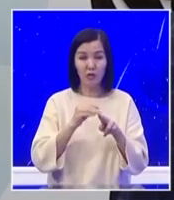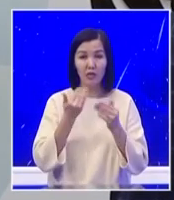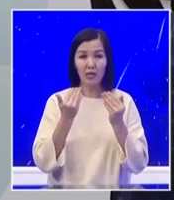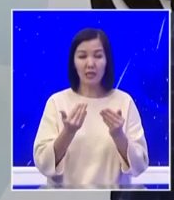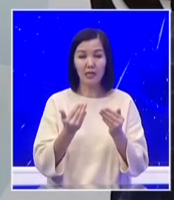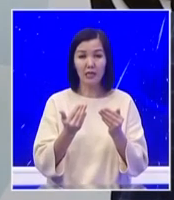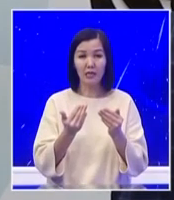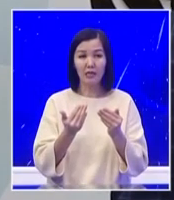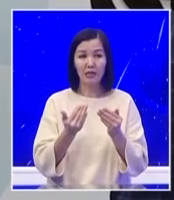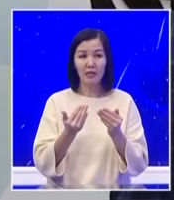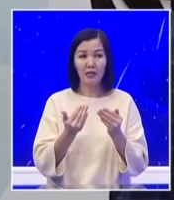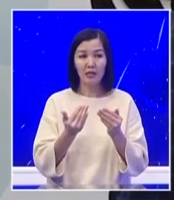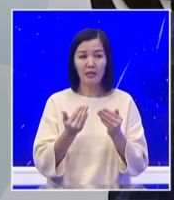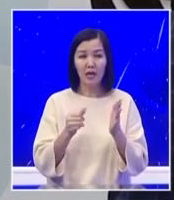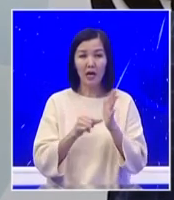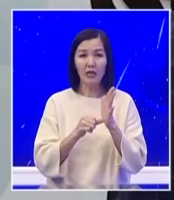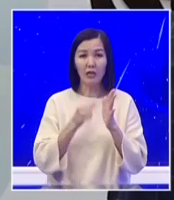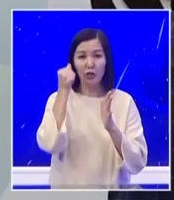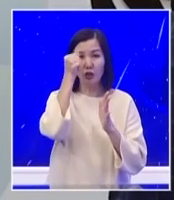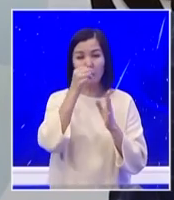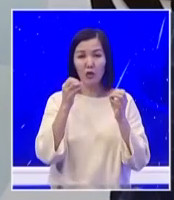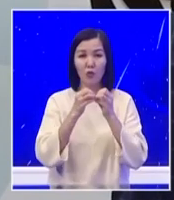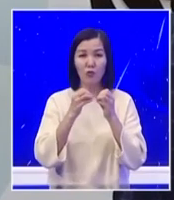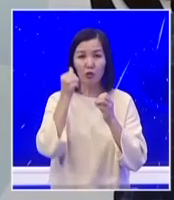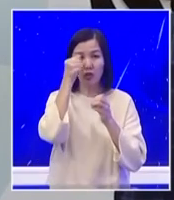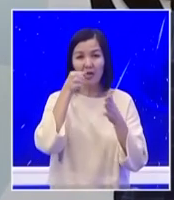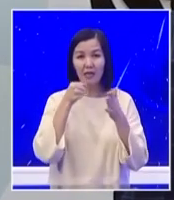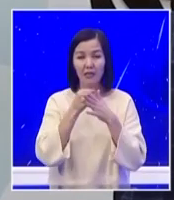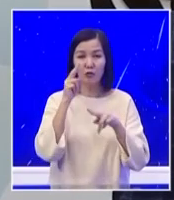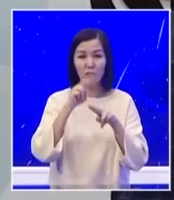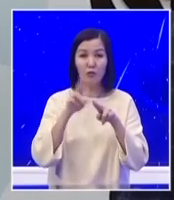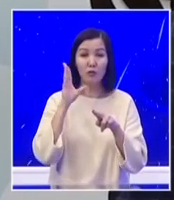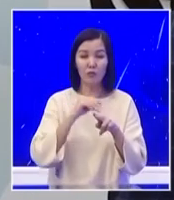бүгінде ол көрсеткіш 6 жылдан 10 жылға дейін бас бостандығынан айырылу